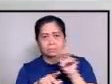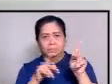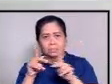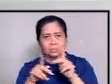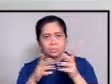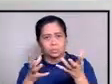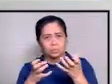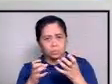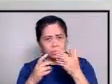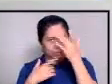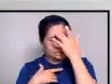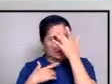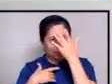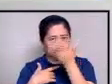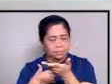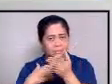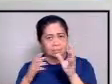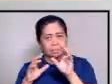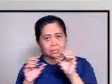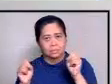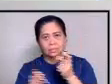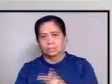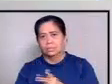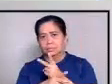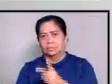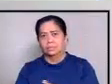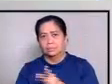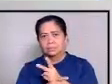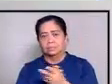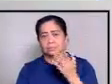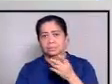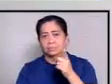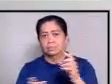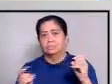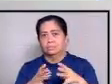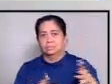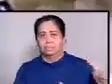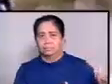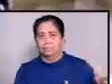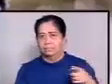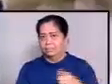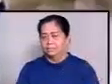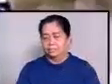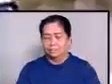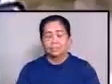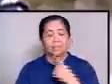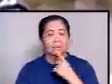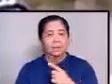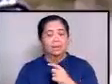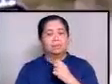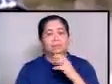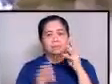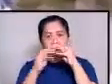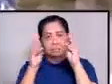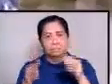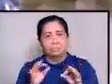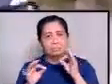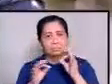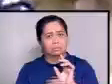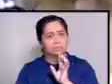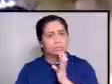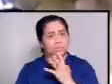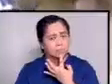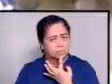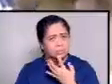taong nais magkasakit ang Pangulo. Mag-ingat dahil baka makarma sila. Tiniyak naman ng Malacanang na kung may